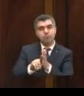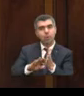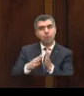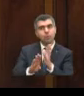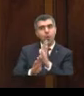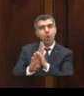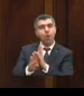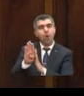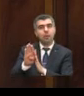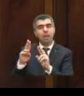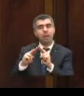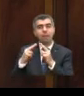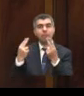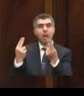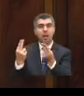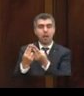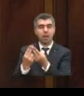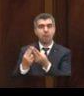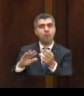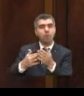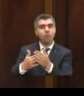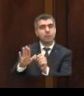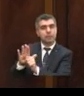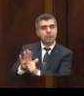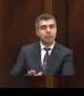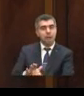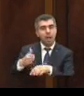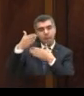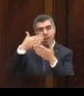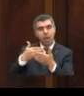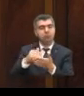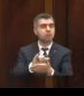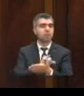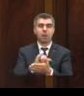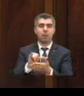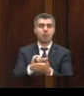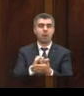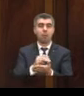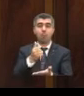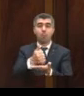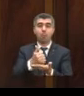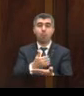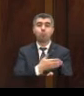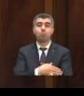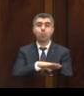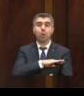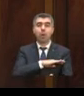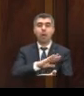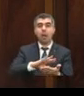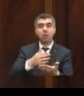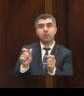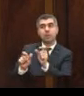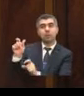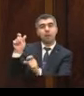ومتخلفة في التأثير على المنهجية الثابتة وروح المسؤولية التي نباشر بها